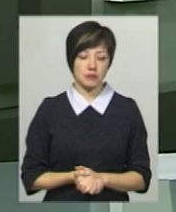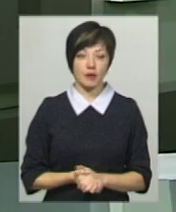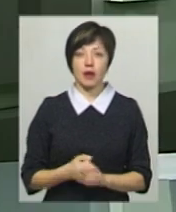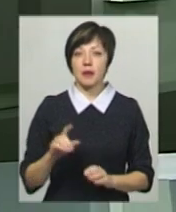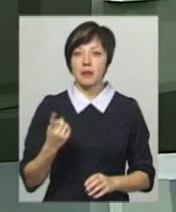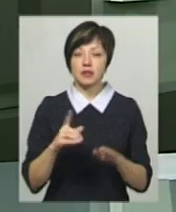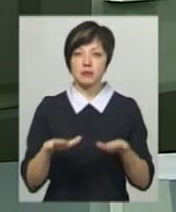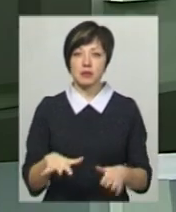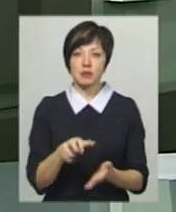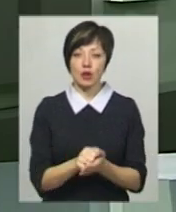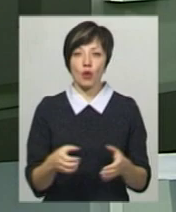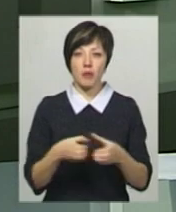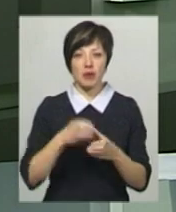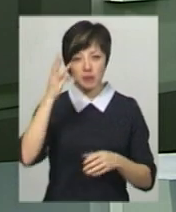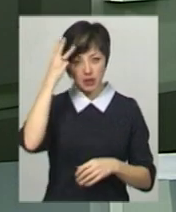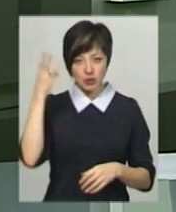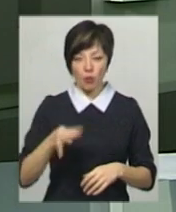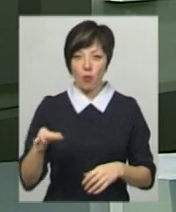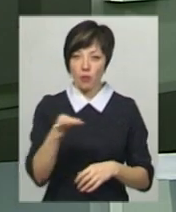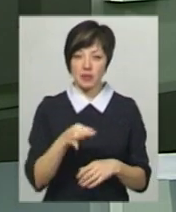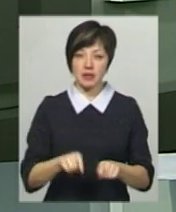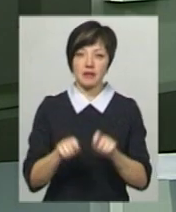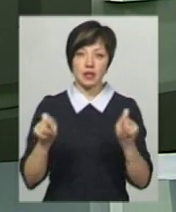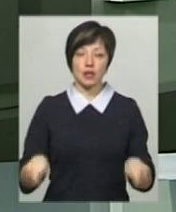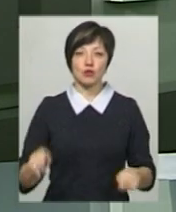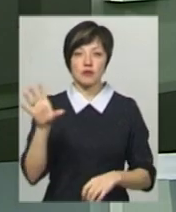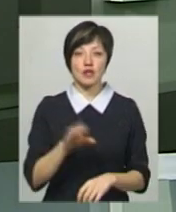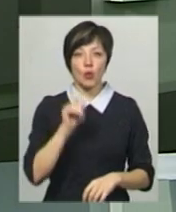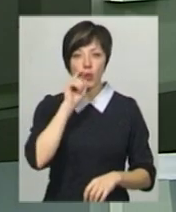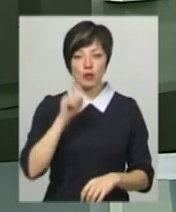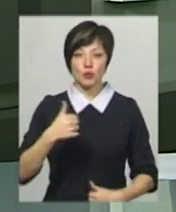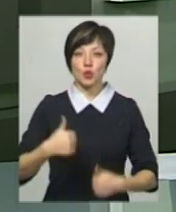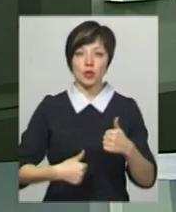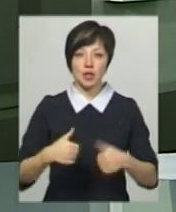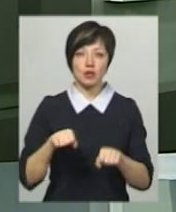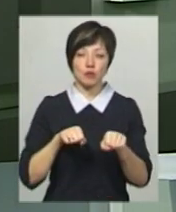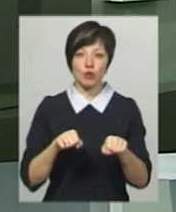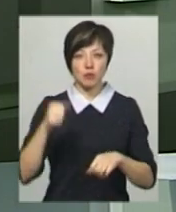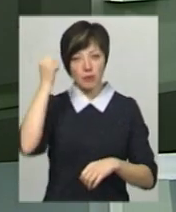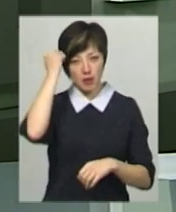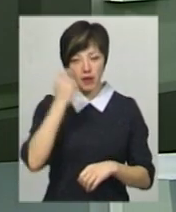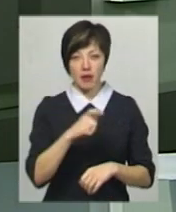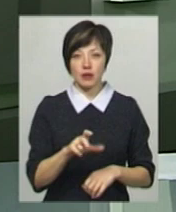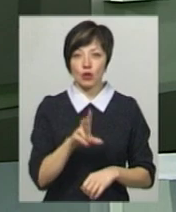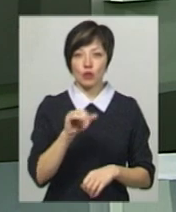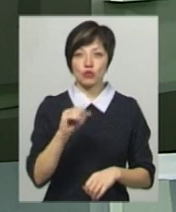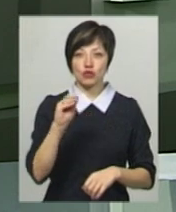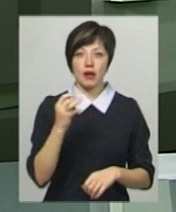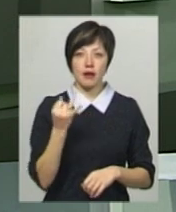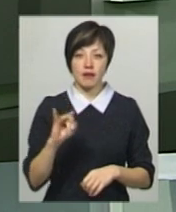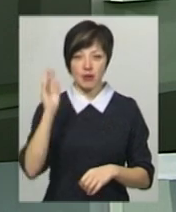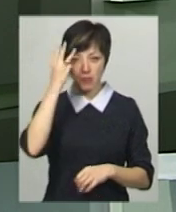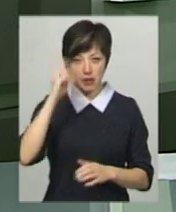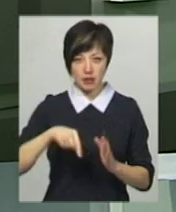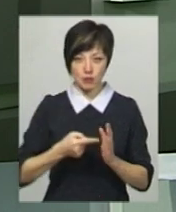Перше місце посіла команда Хмельницької області на відкритому всеукраїнському турнірі з боксу пам'яті Євгена Кужельного в